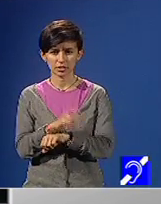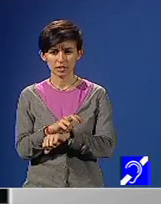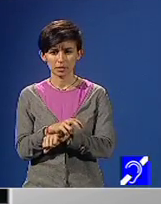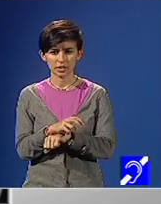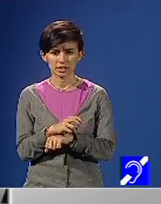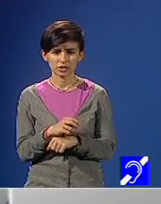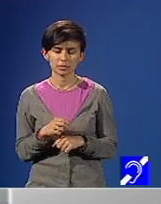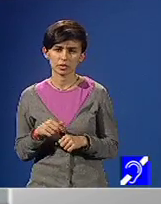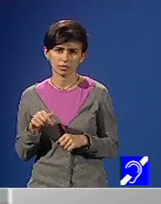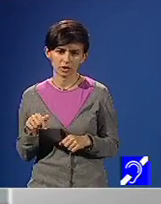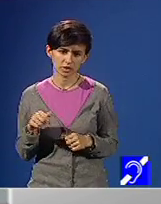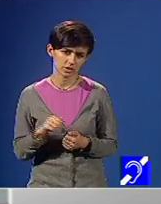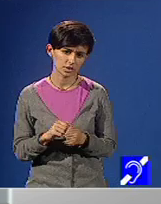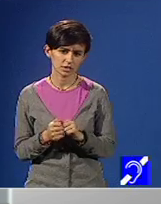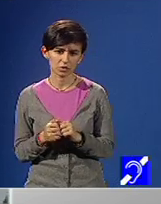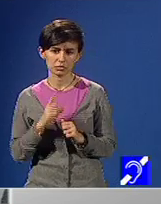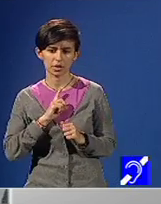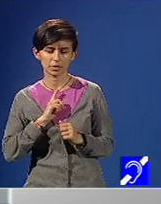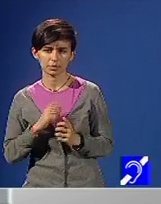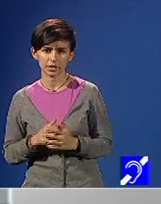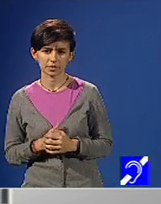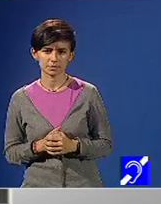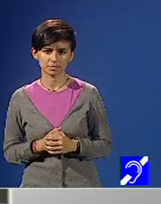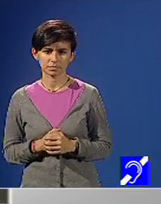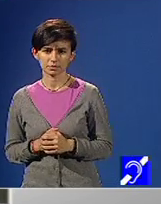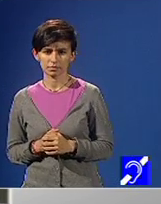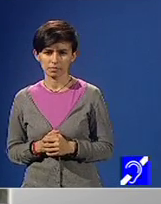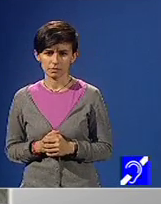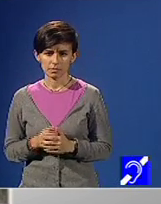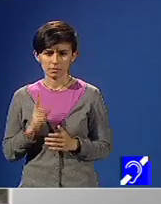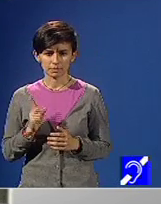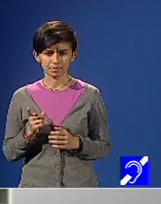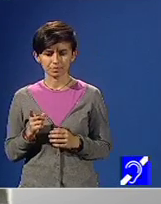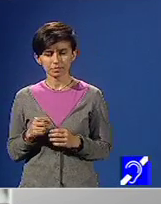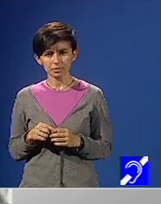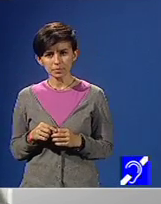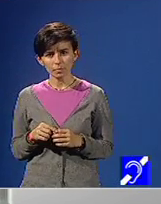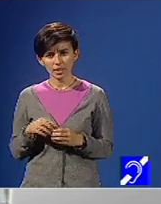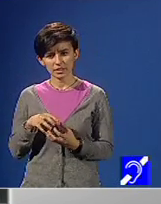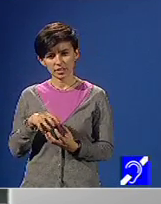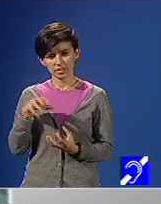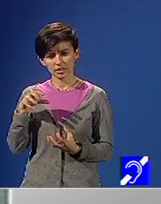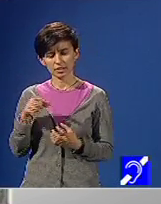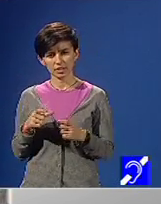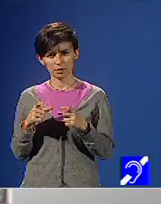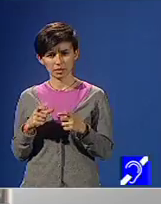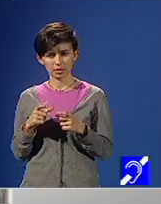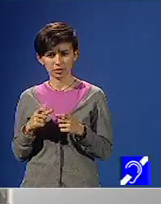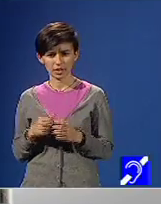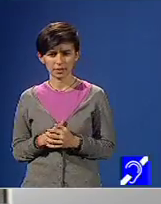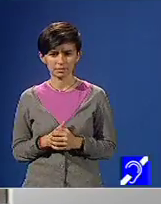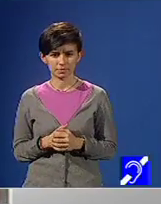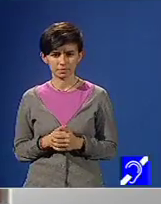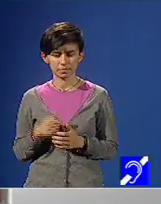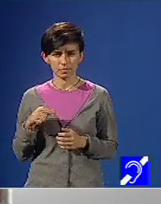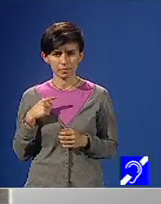un propriu tracker de activitate. Nu trebuie decât să desfacem cutia pe care o primesc odată cu înscrierea în Walking Month.